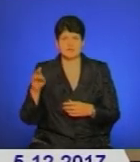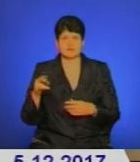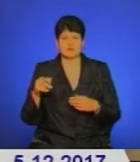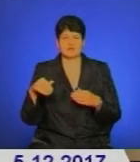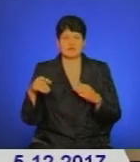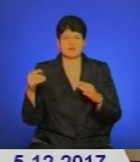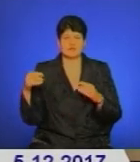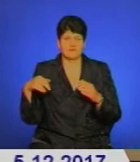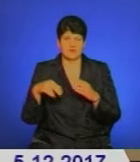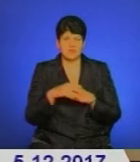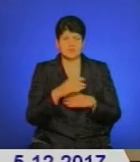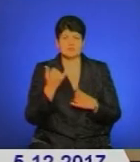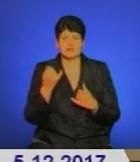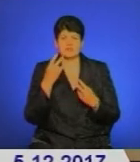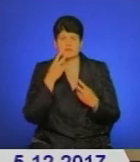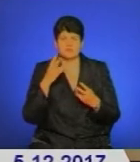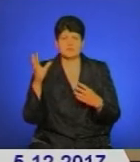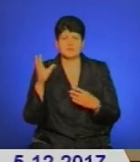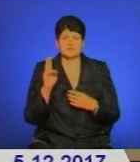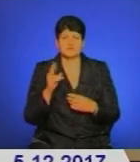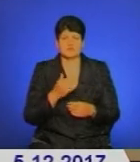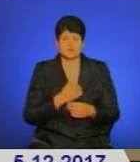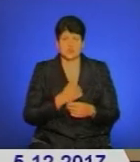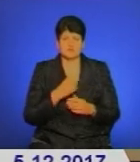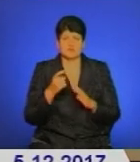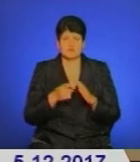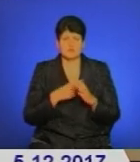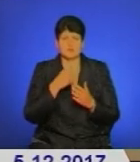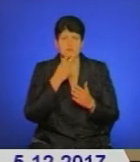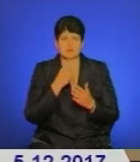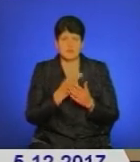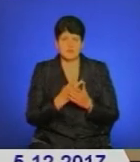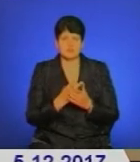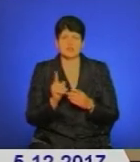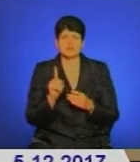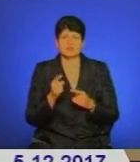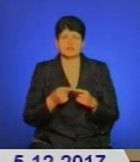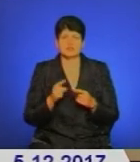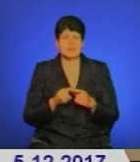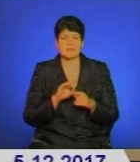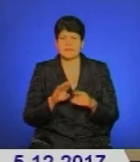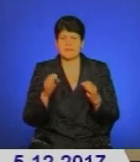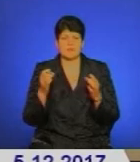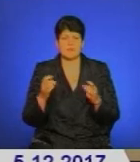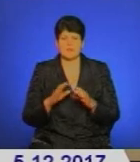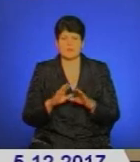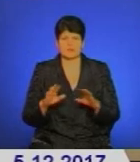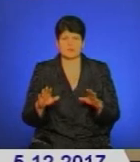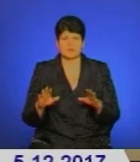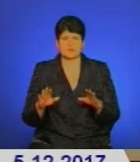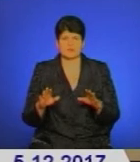ви всі бачите, всі, хто захоче узнати, побачити, що це не просто так,